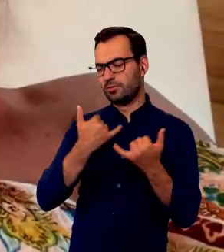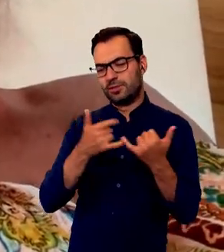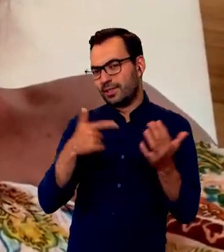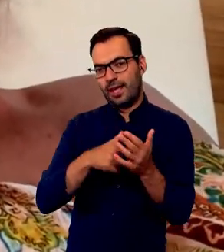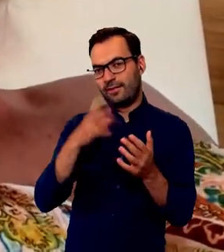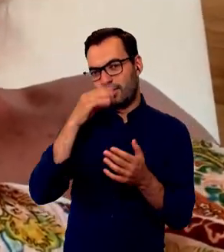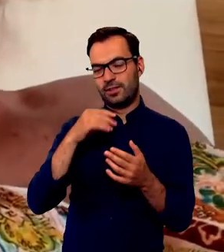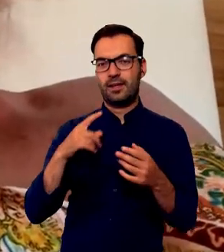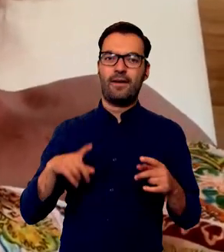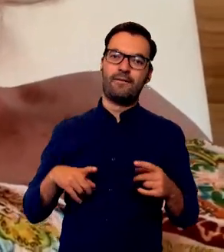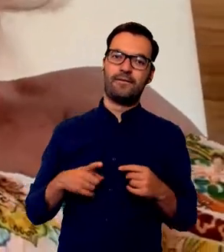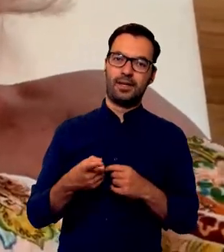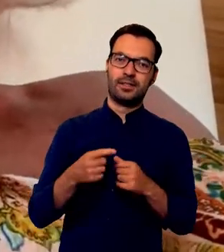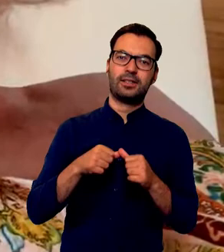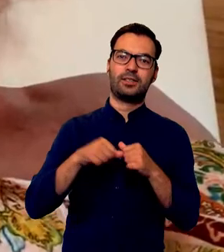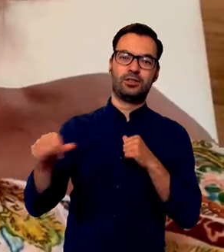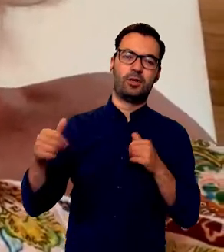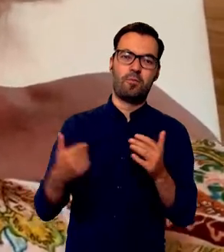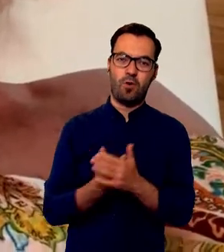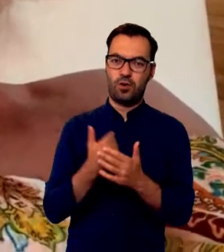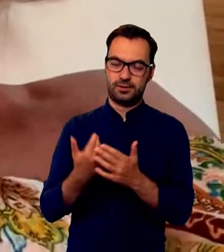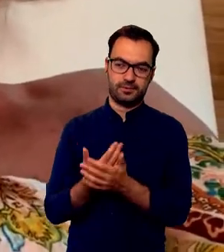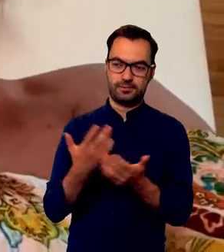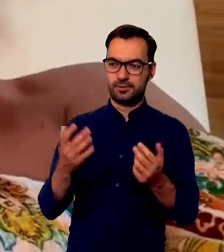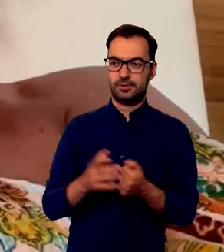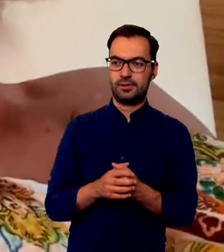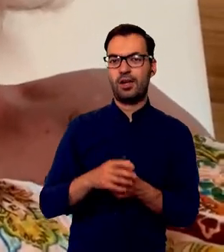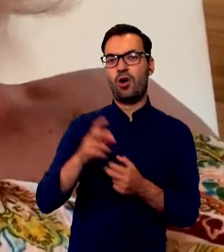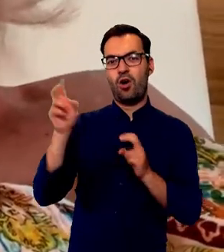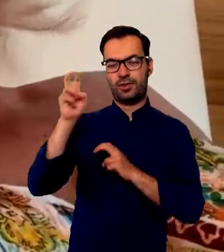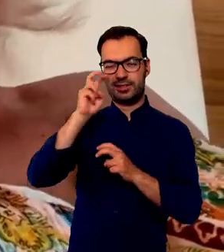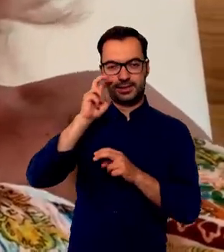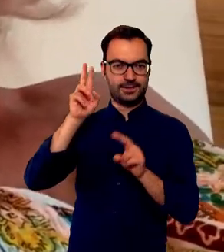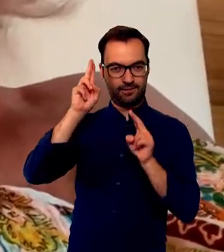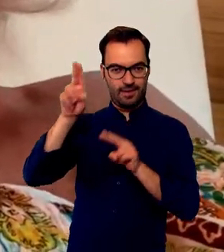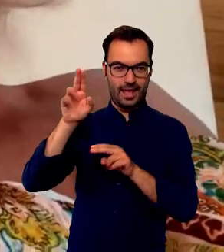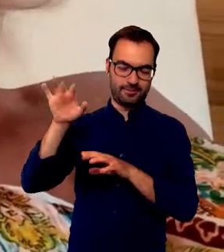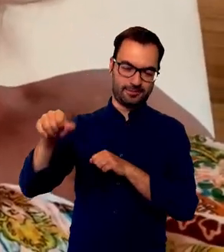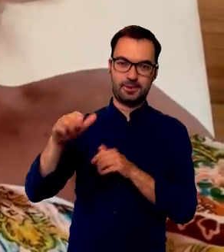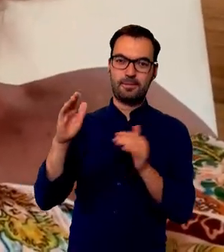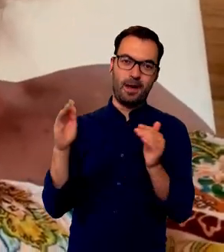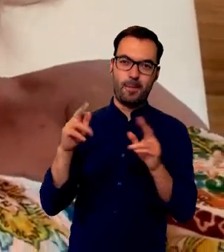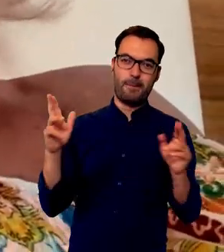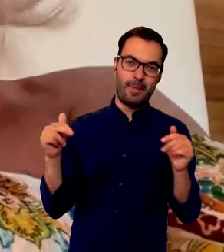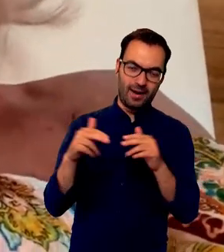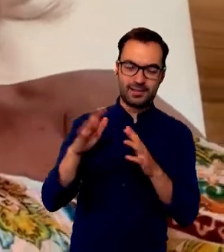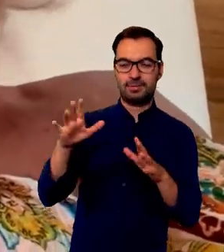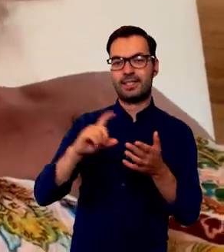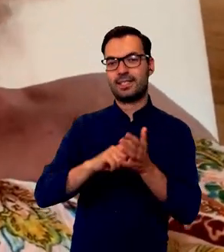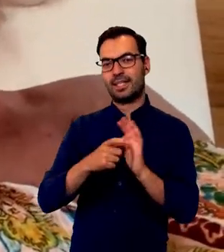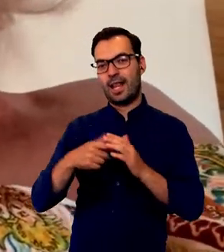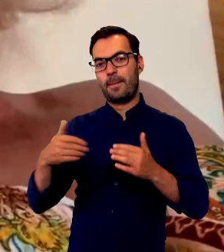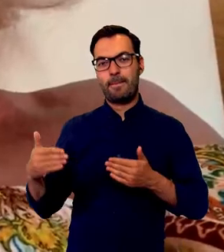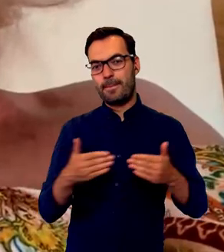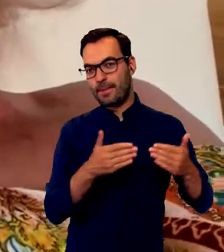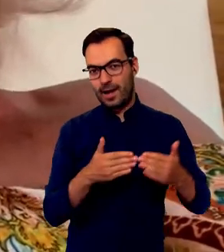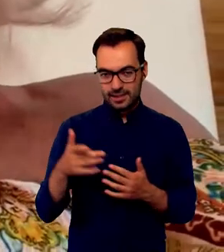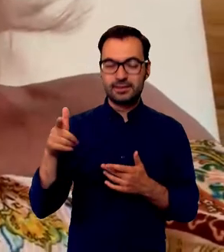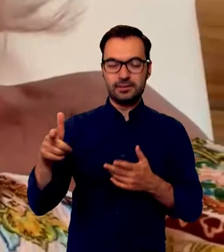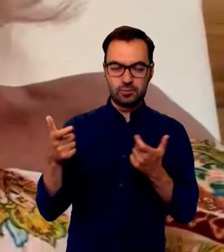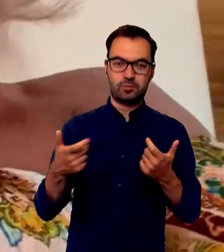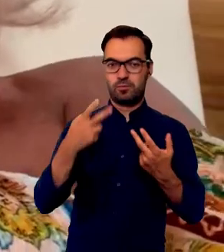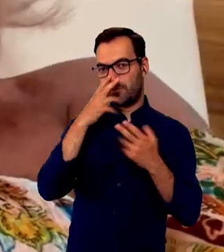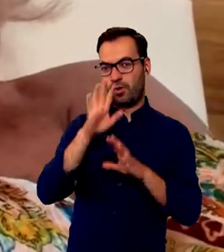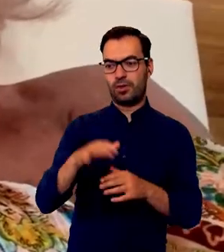wygląda francuski tydzień mody od Couture, że się wynajmuje prestiżowe hotele, które wyglądają jak pałacyki, mają sale balowe i w nich się organizuje